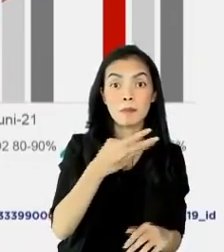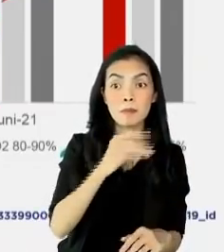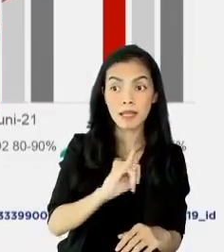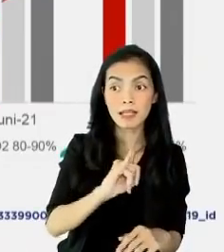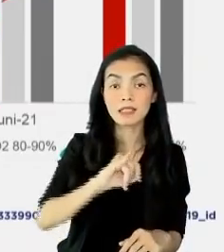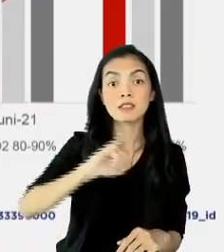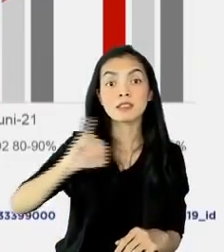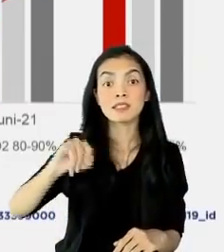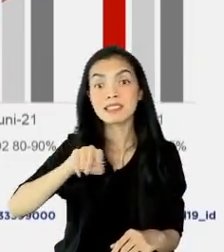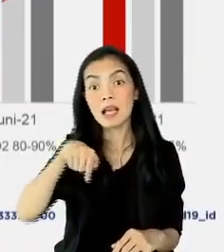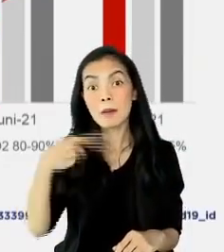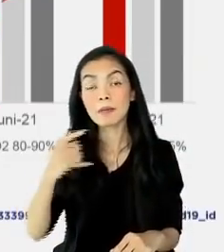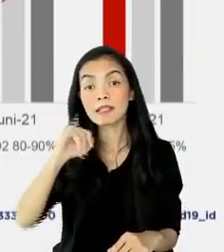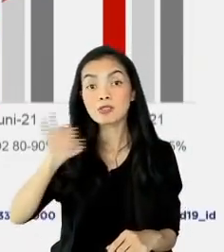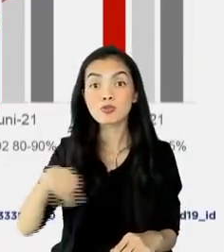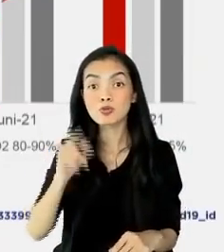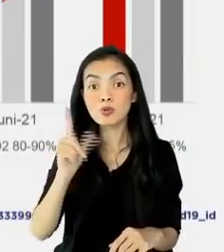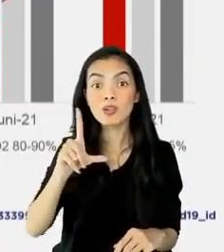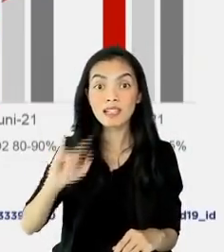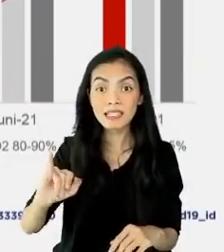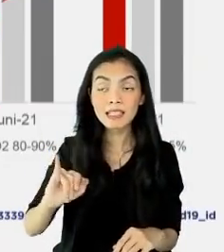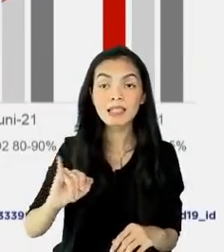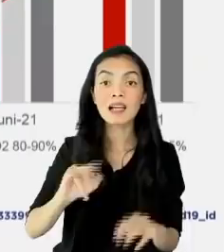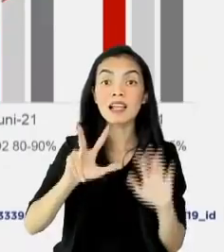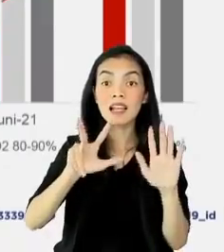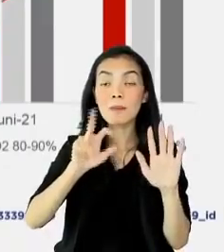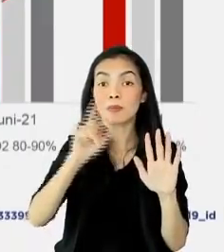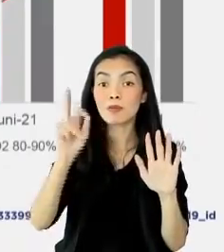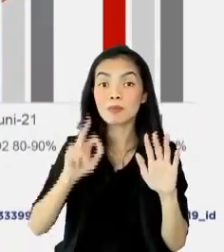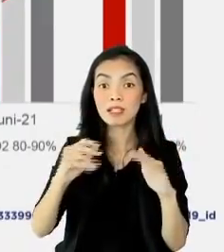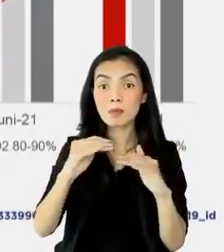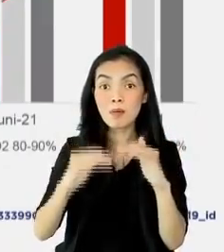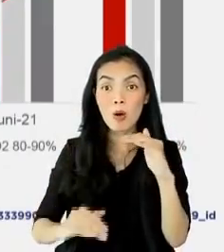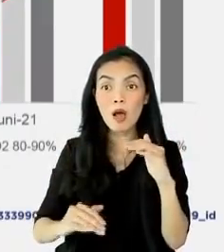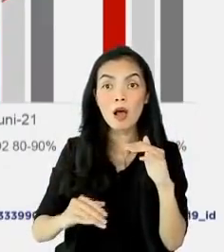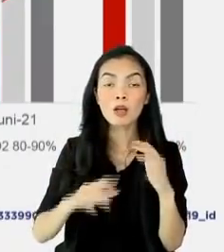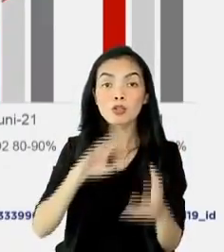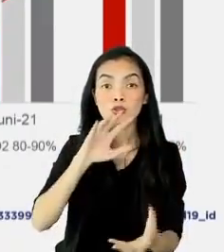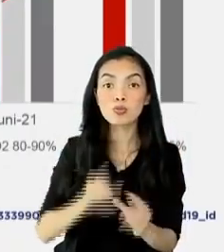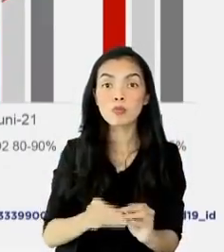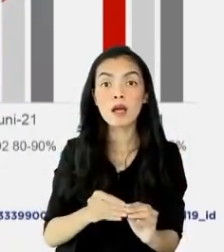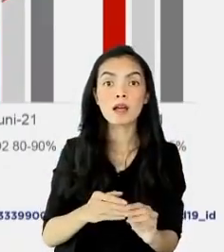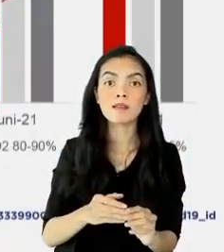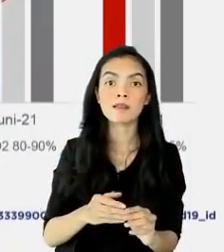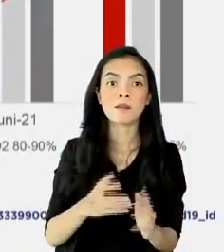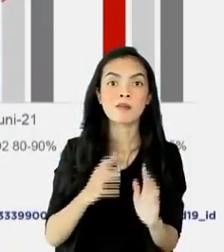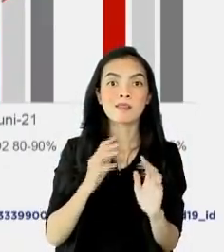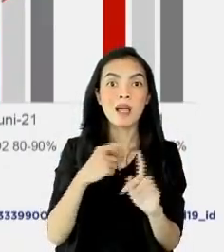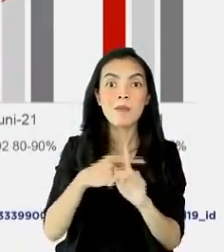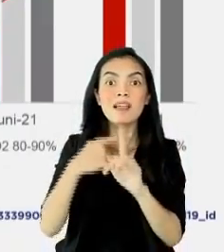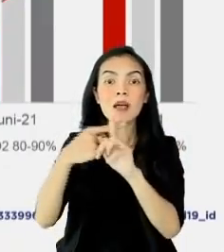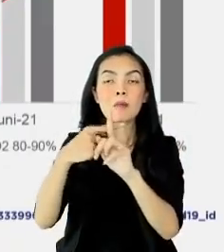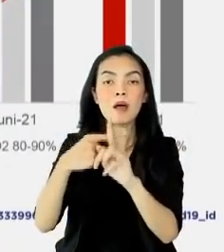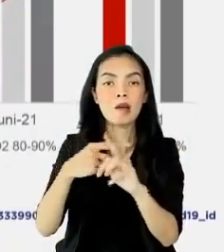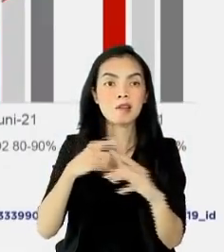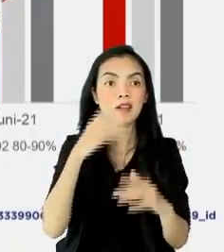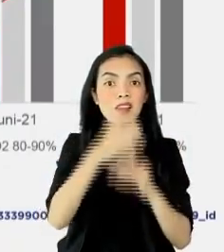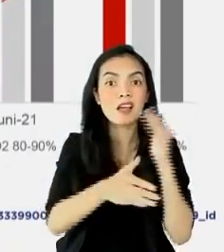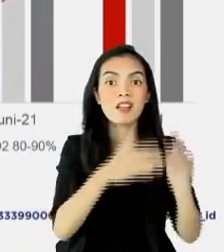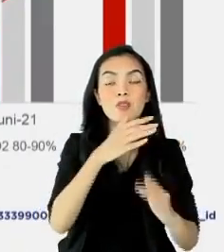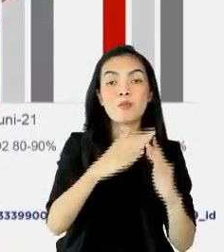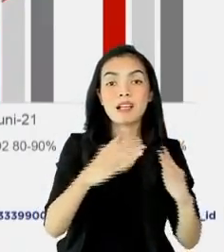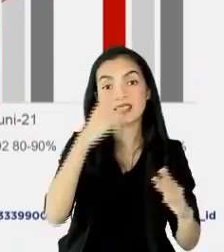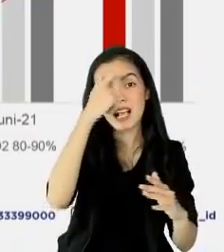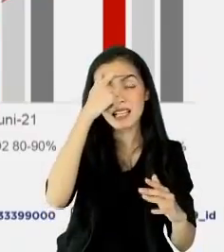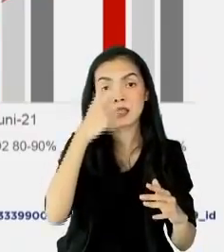juga sama kenaikan yang mereka yang di bawah 80% ini bertambah jumlahnya datang ke rumah sakit. Jadi memang datang ke rumah sakit